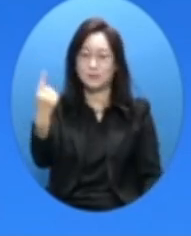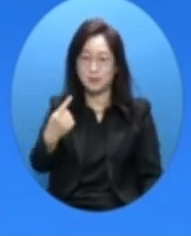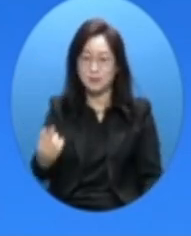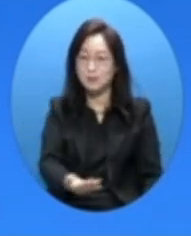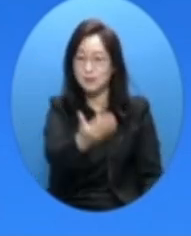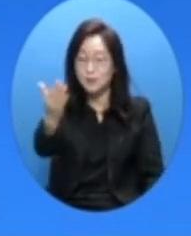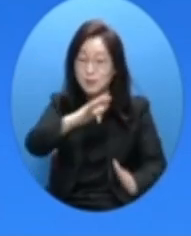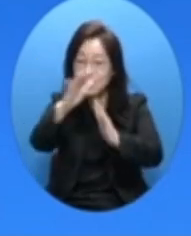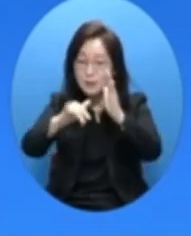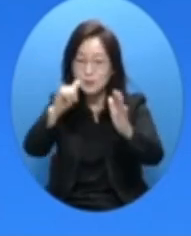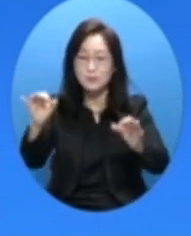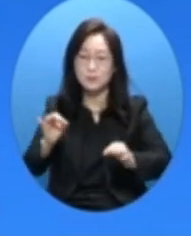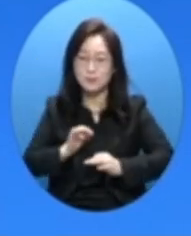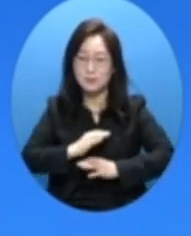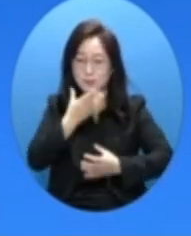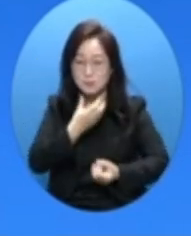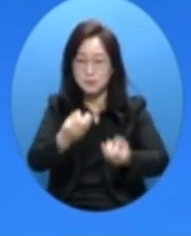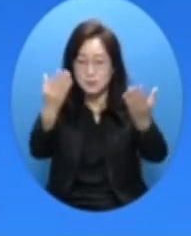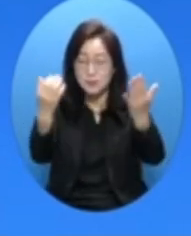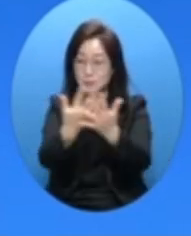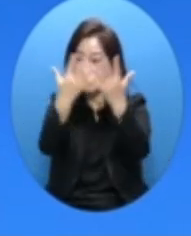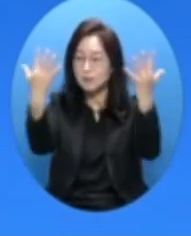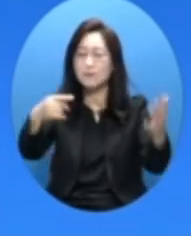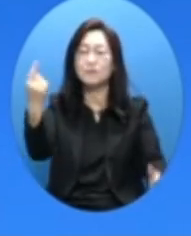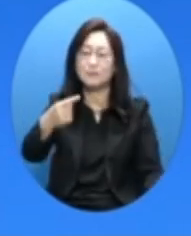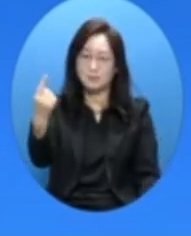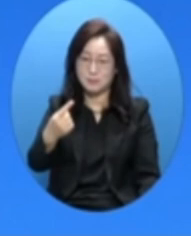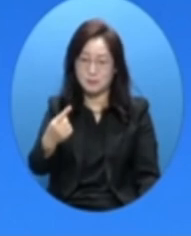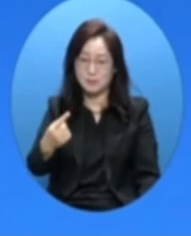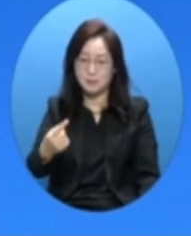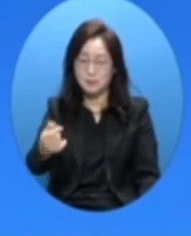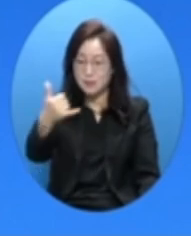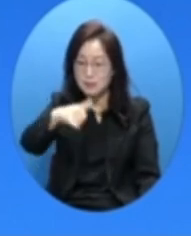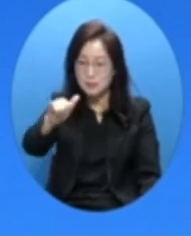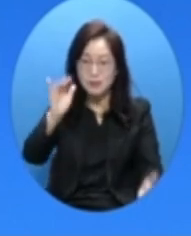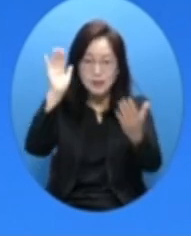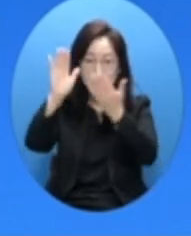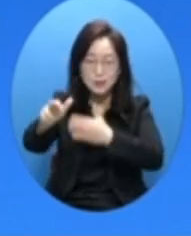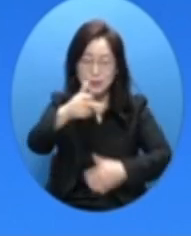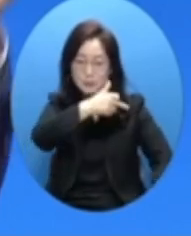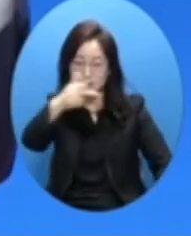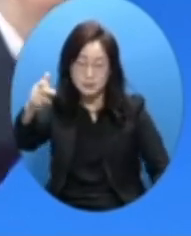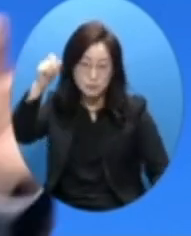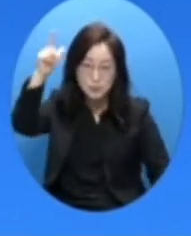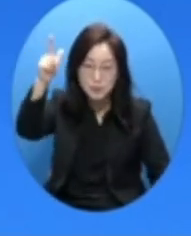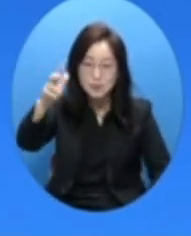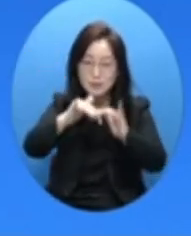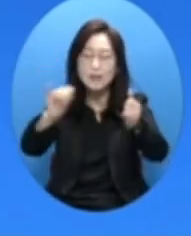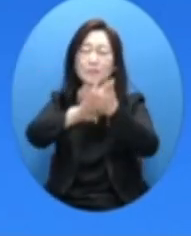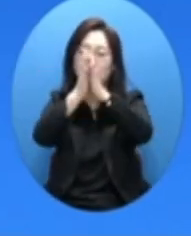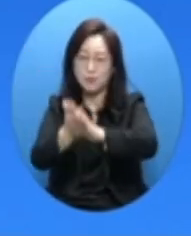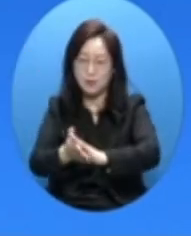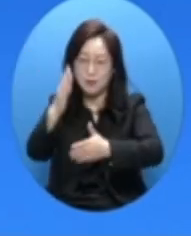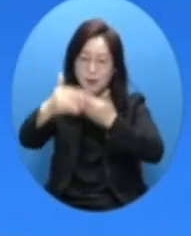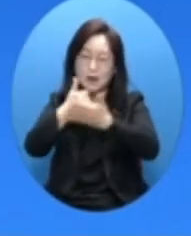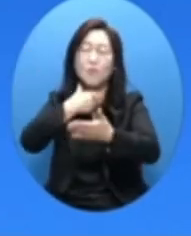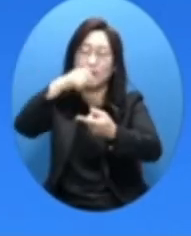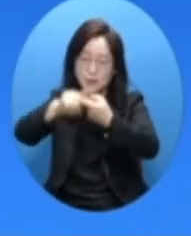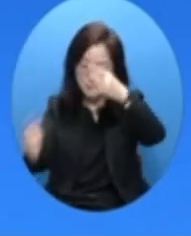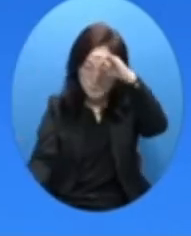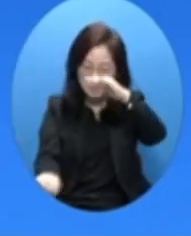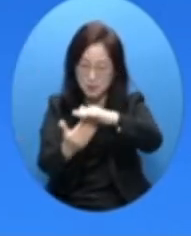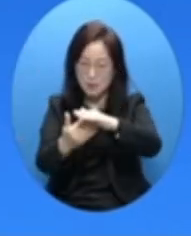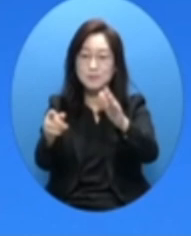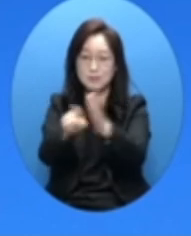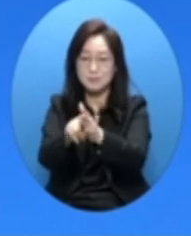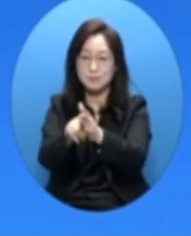가정에 놀라운 축복의 미래가 펼쳐지게 될 것입니다 여러분 자녀들이 장착 큰 인물로 변화되어 하나님의 위대한 역사를 이루는 자녀들이 될 것입니다